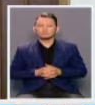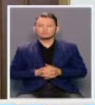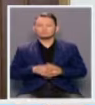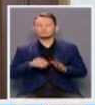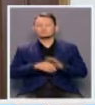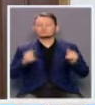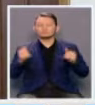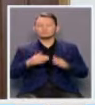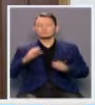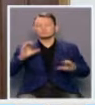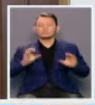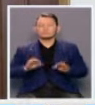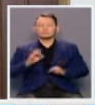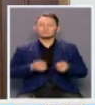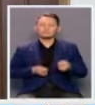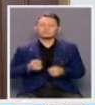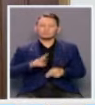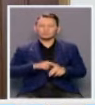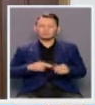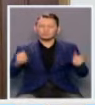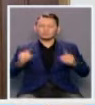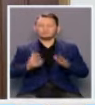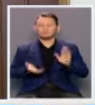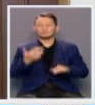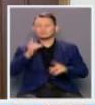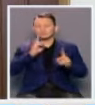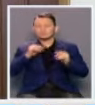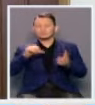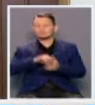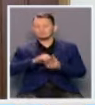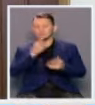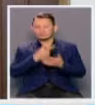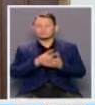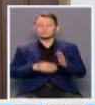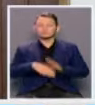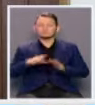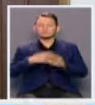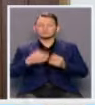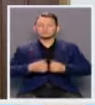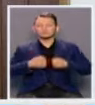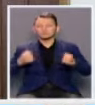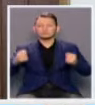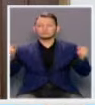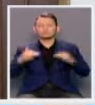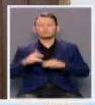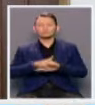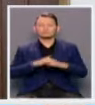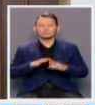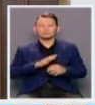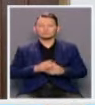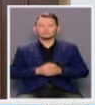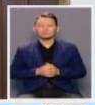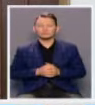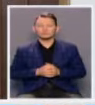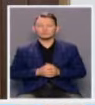кеңес қызметі қазір уақытта бұрынғы тәртіптік кеңестерге қарағанда кеңейтілген. Оның құзыреттілігі